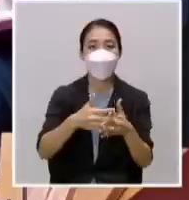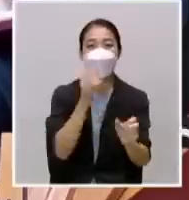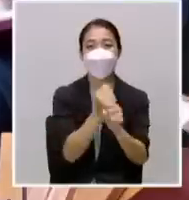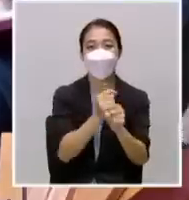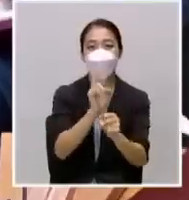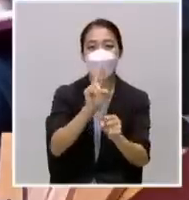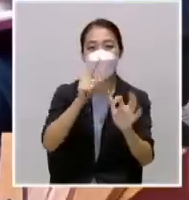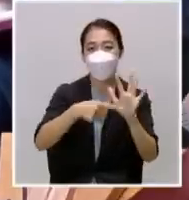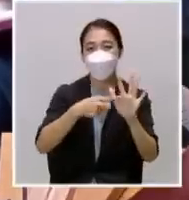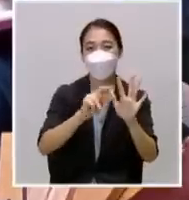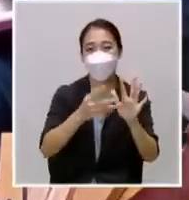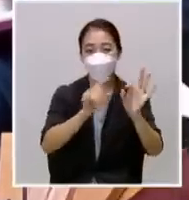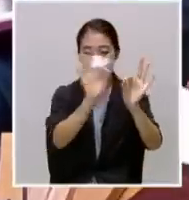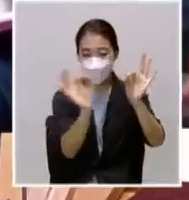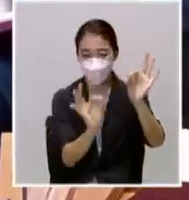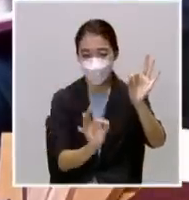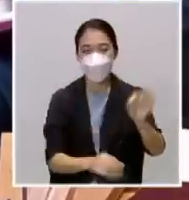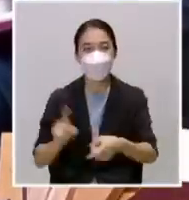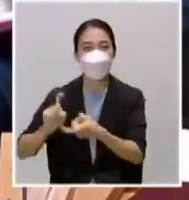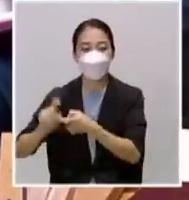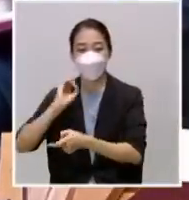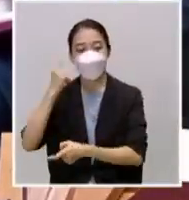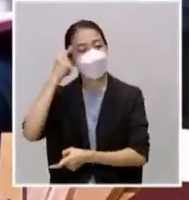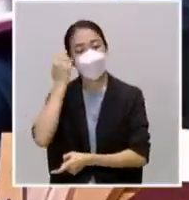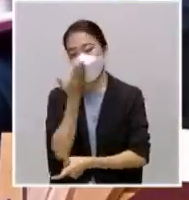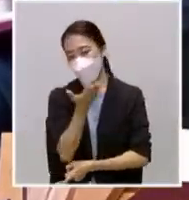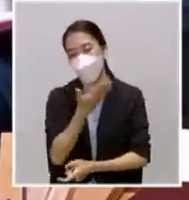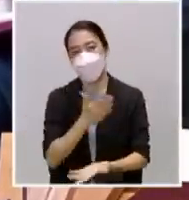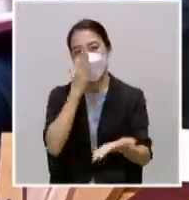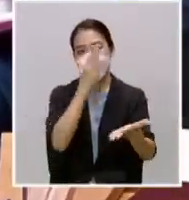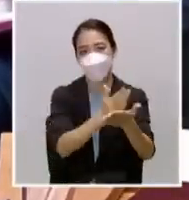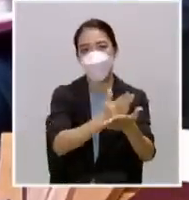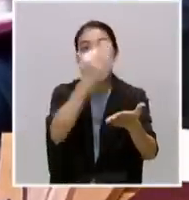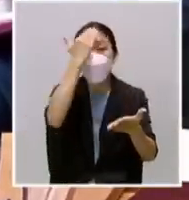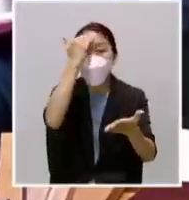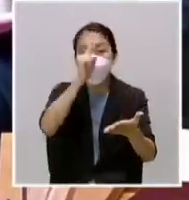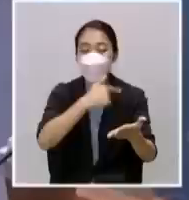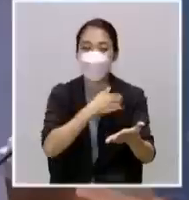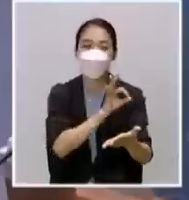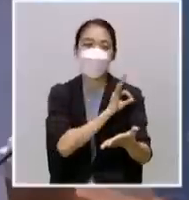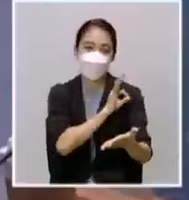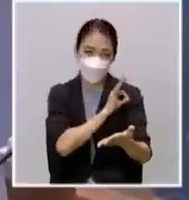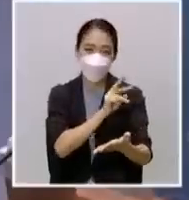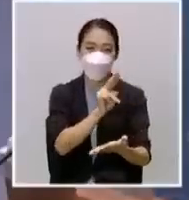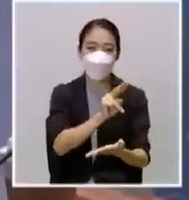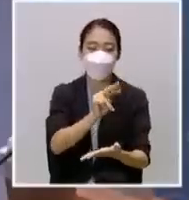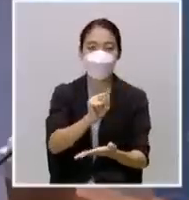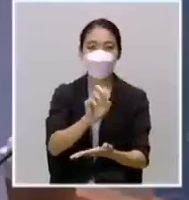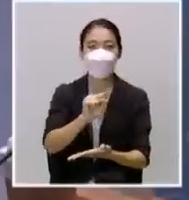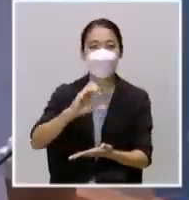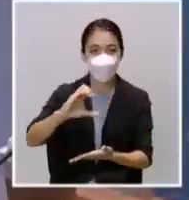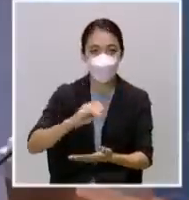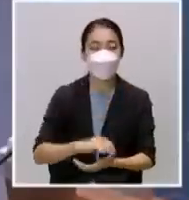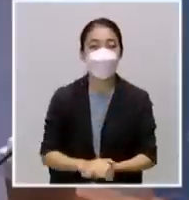สเซียได้ใช้สิทธิ์ยับยั้งร่างมติดังกล่าวในฐานะที่เป็นชาติสมาชิกถาวรของ UNSC ขณะที่จี